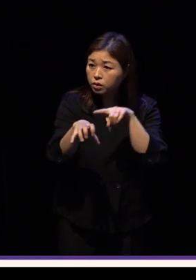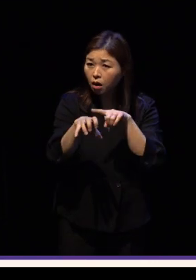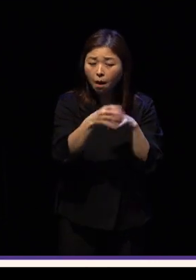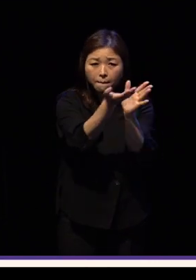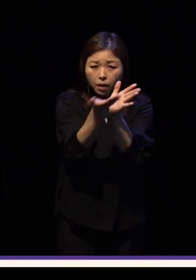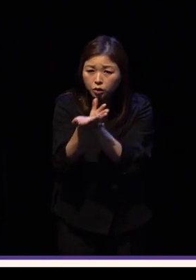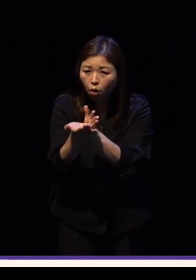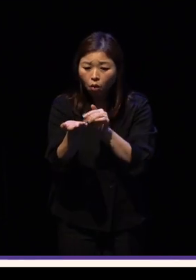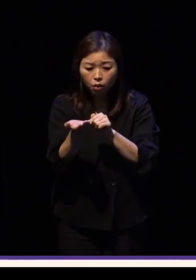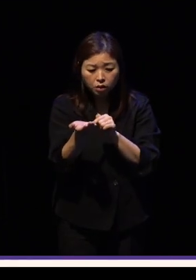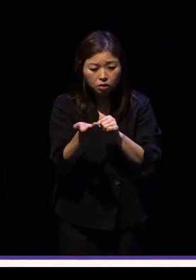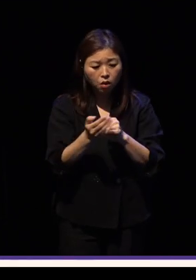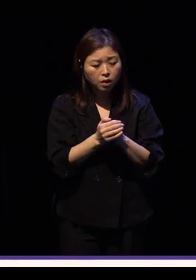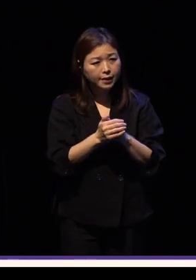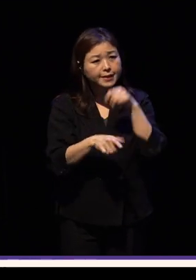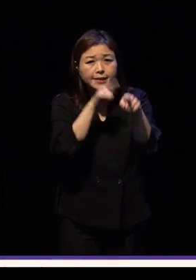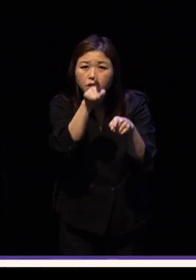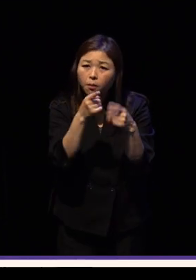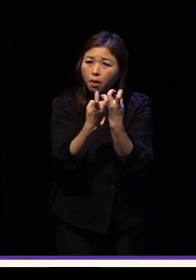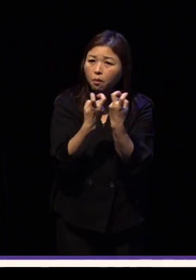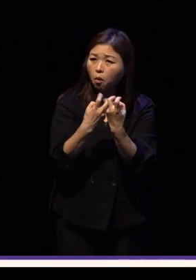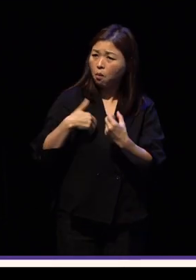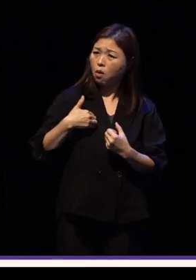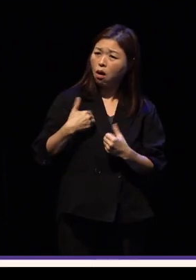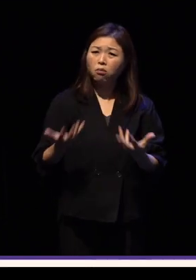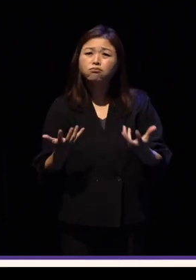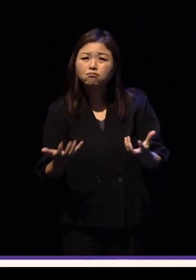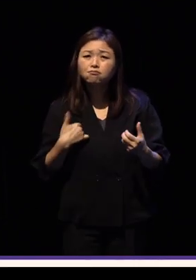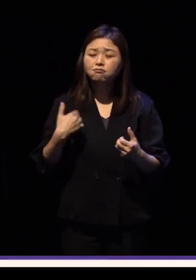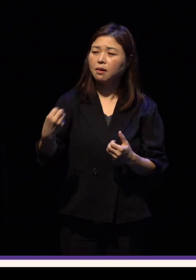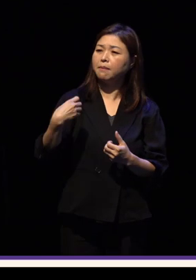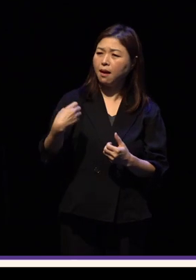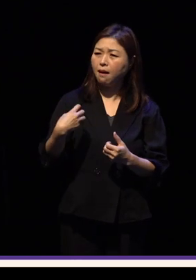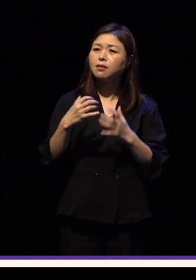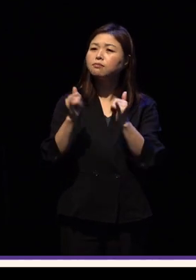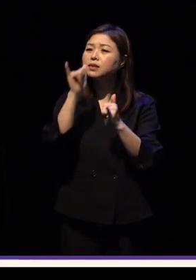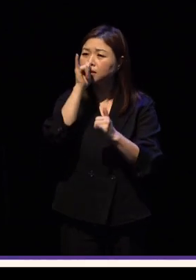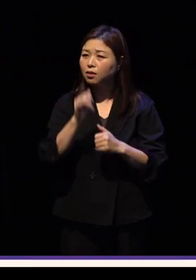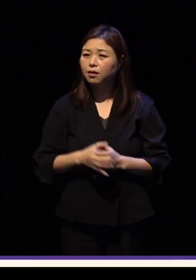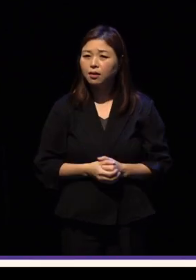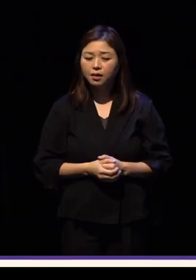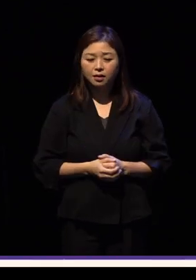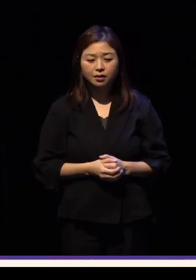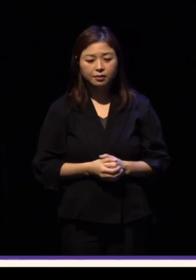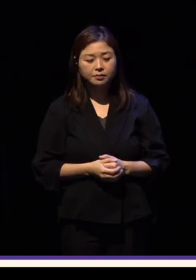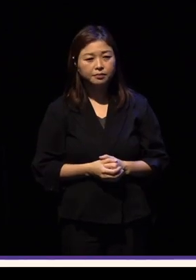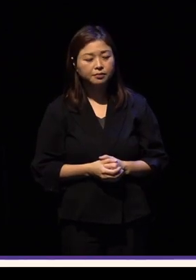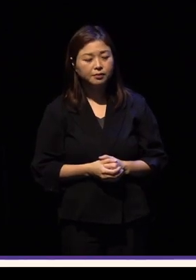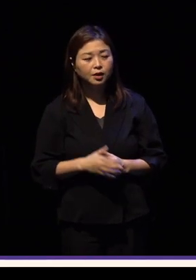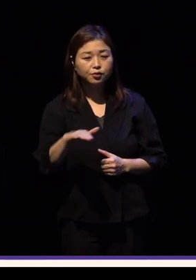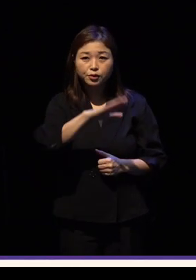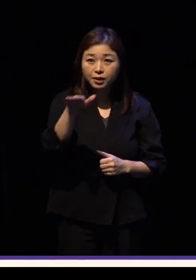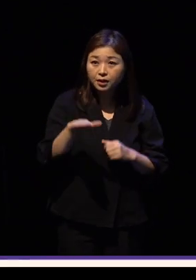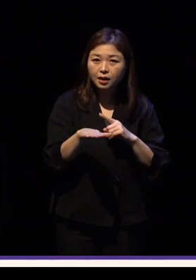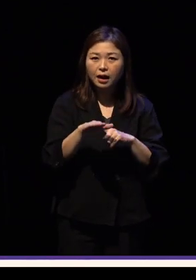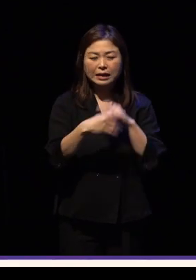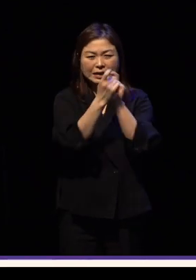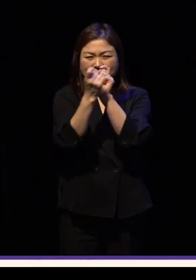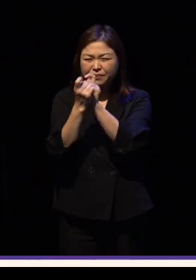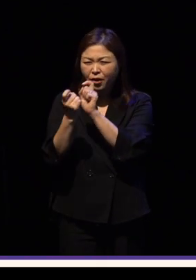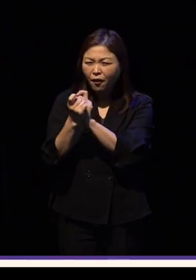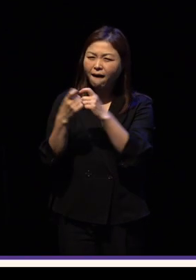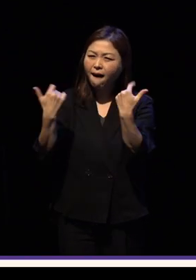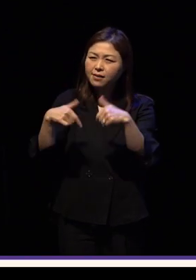이제는 어디에서 어떻게 해야 될지 잘 모르겠다. 이런 말씀을 또 하시는 분들이 있어요. 늘상 우리가 직면하는